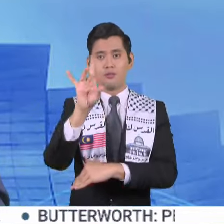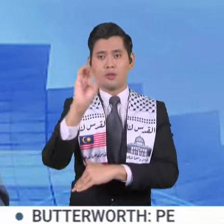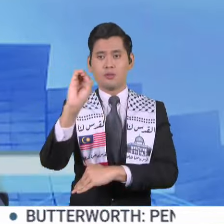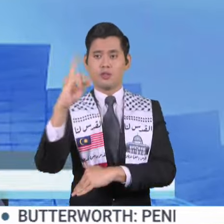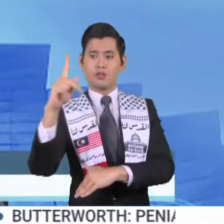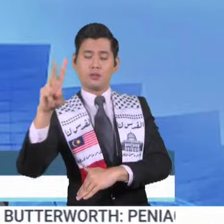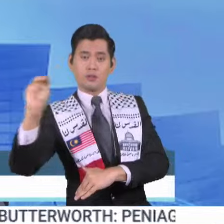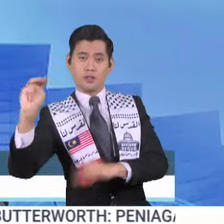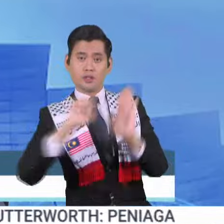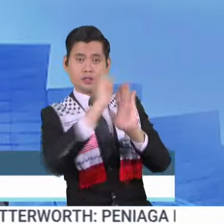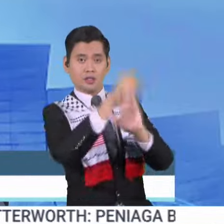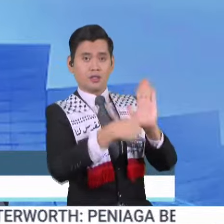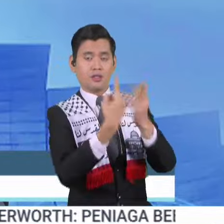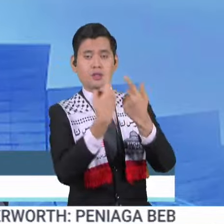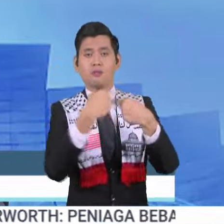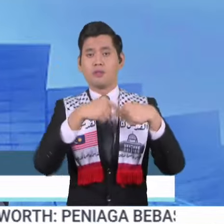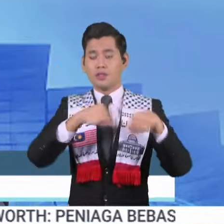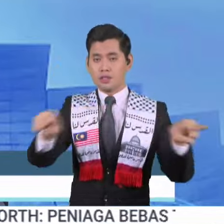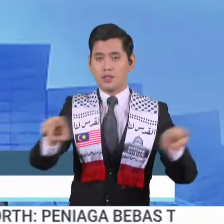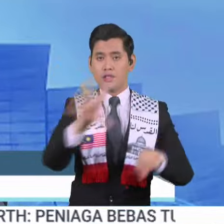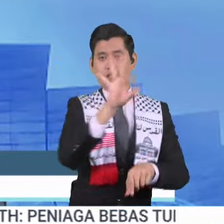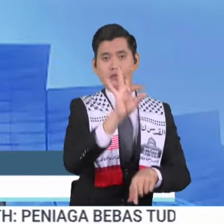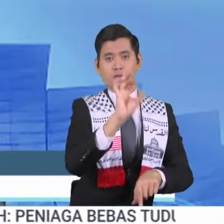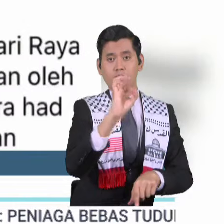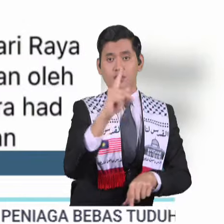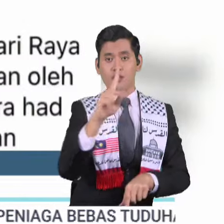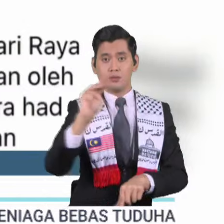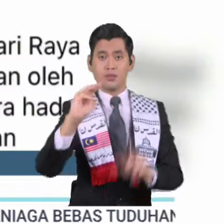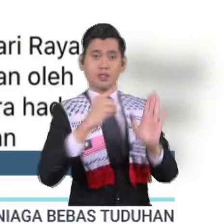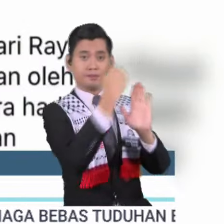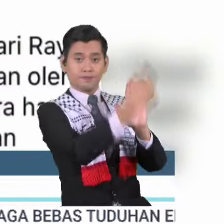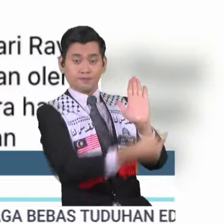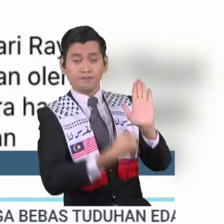sejam berbanding 90 km sejam.